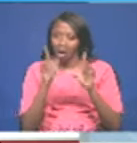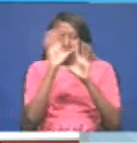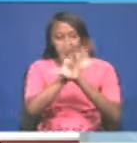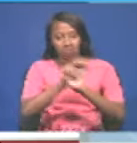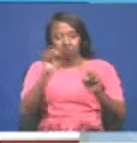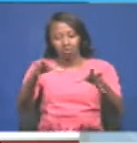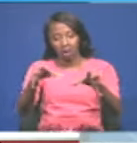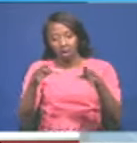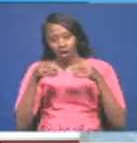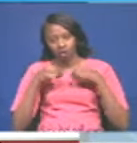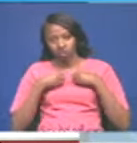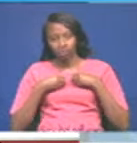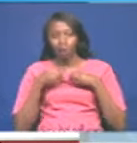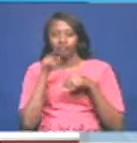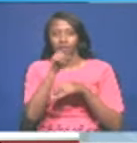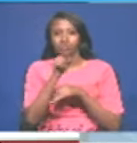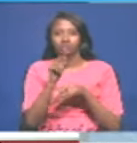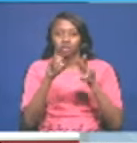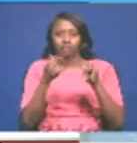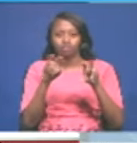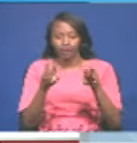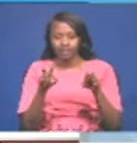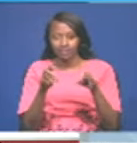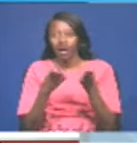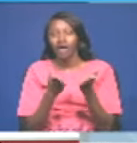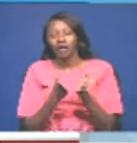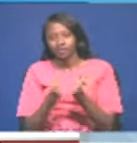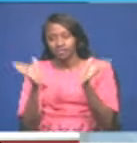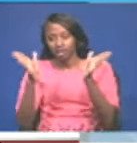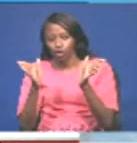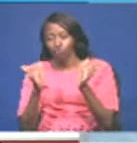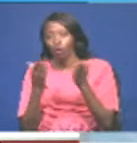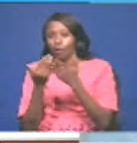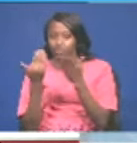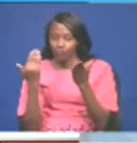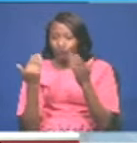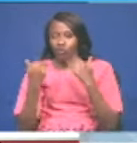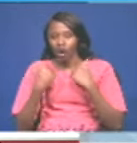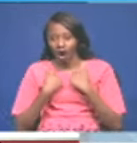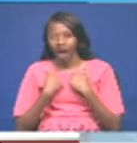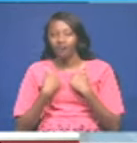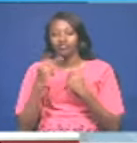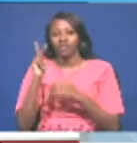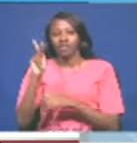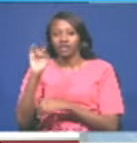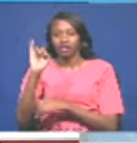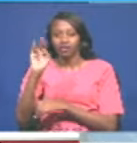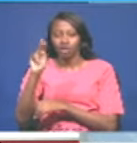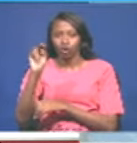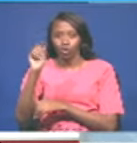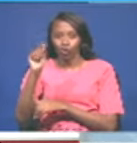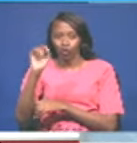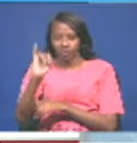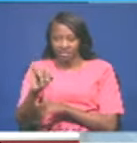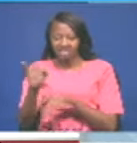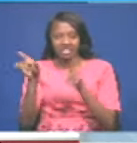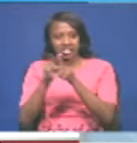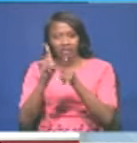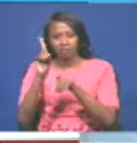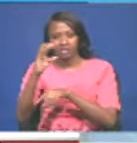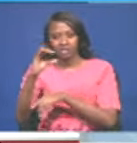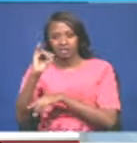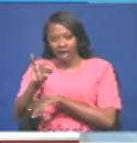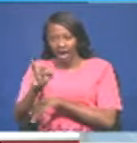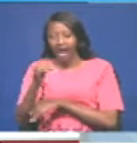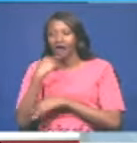mkurugenzi wa idara ya uchunguzi wa kesi za jinai George Kinoti, ambapo Rais William Ruto amependekeza kutangazwa rasmi